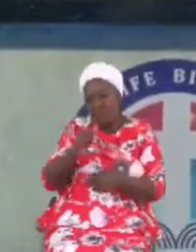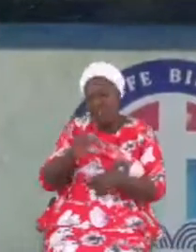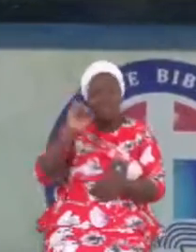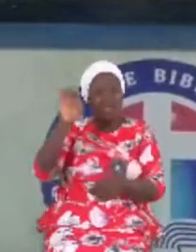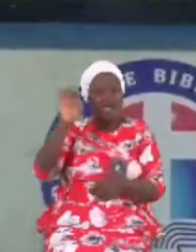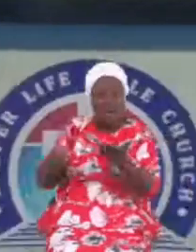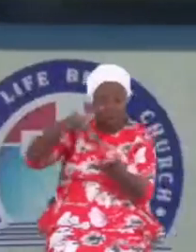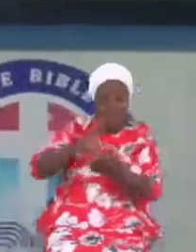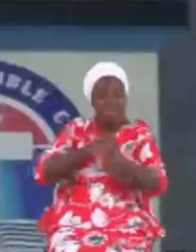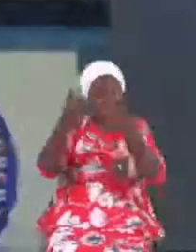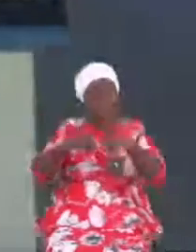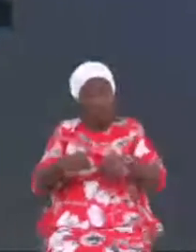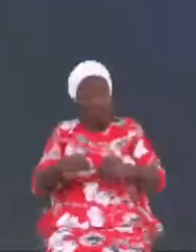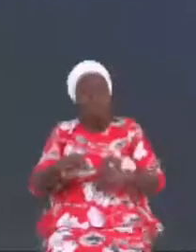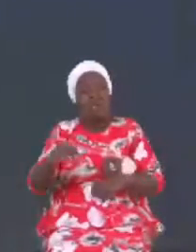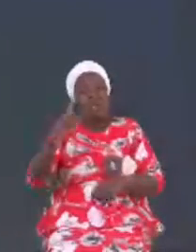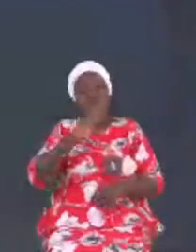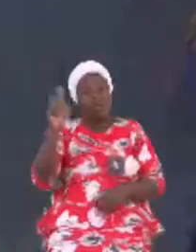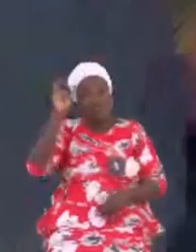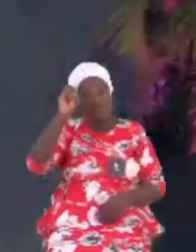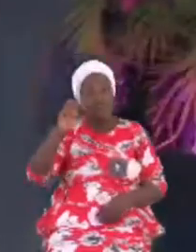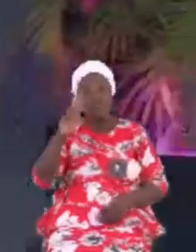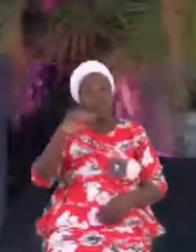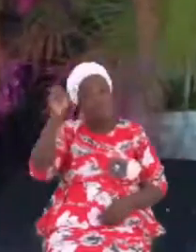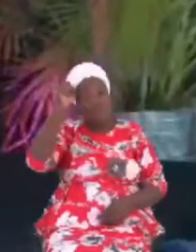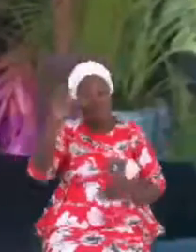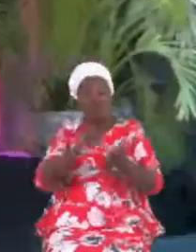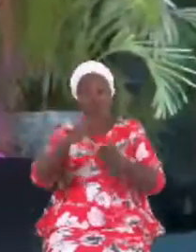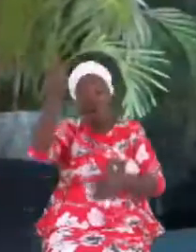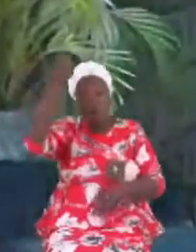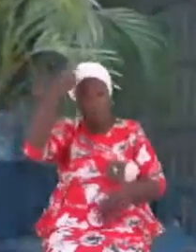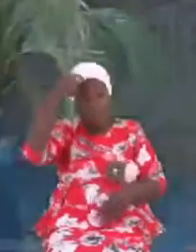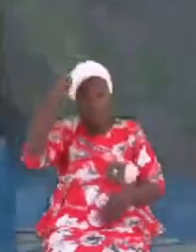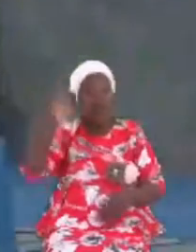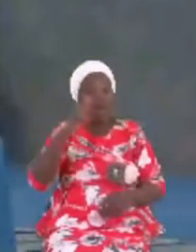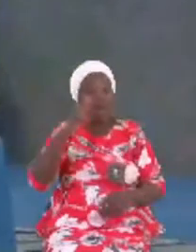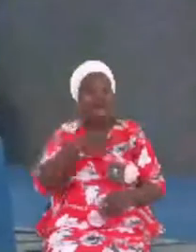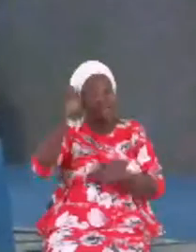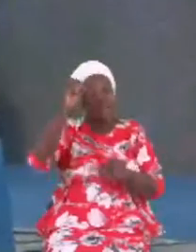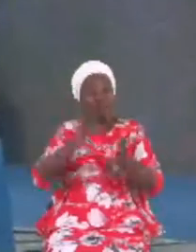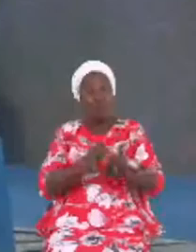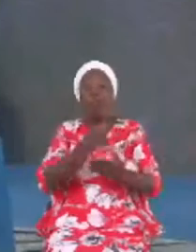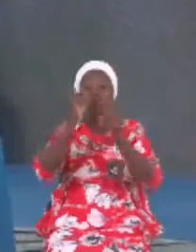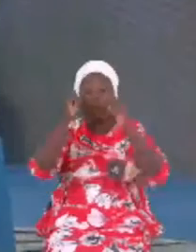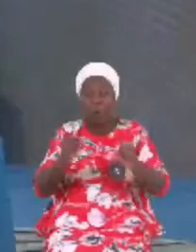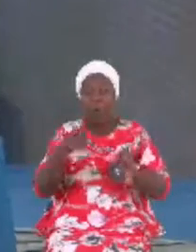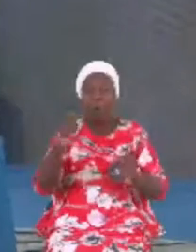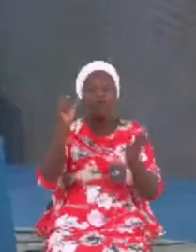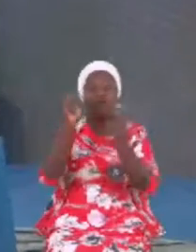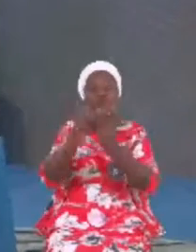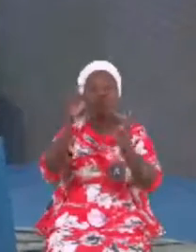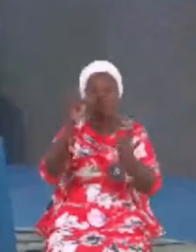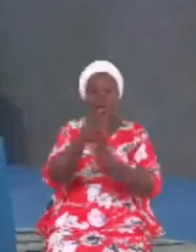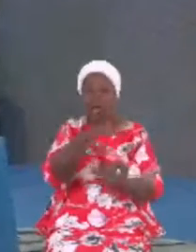leva et alla. Il a utilisé sa pensée, sa volonté et son pouvoir de choix.